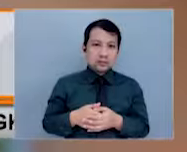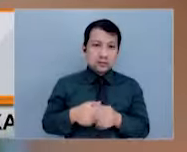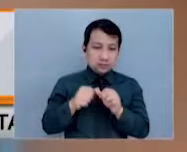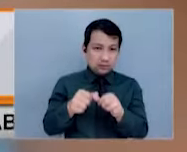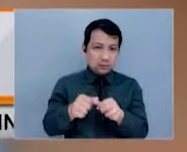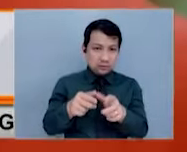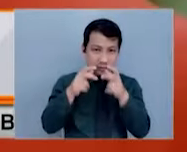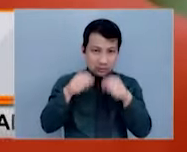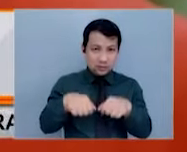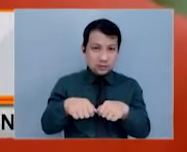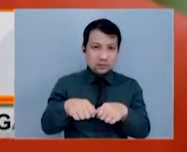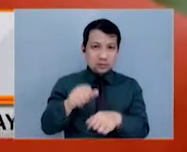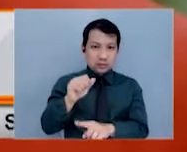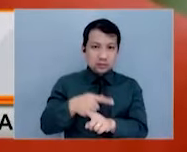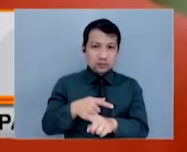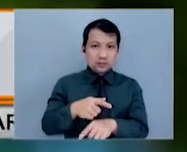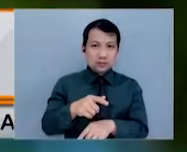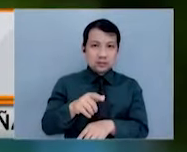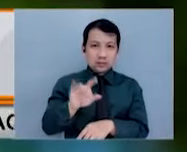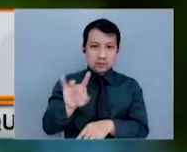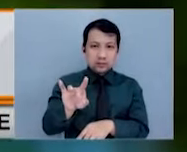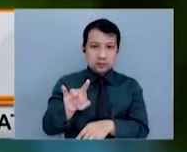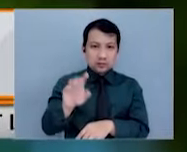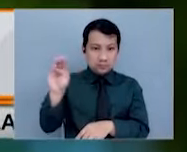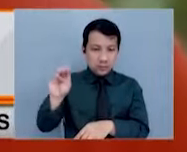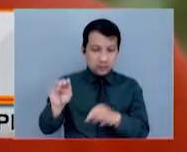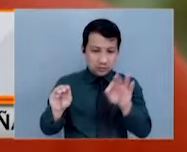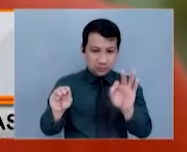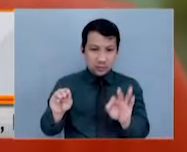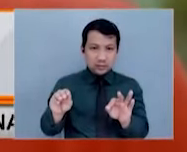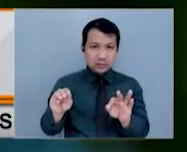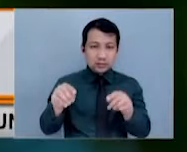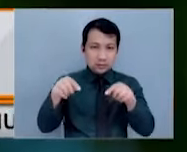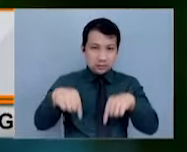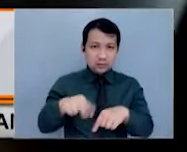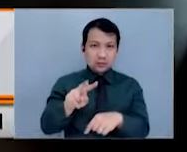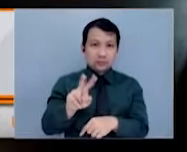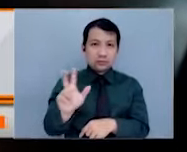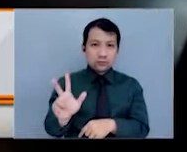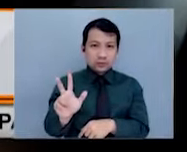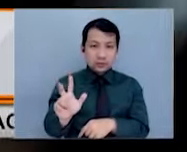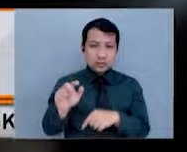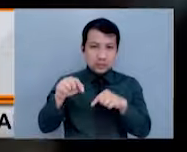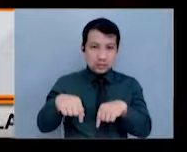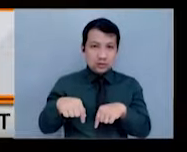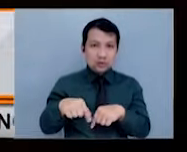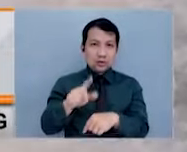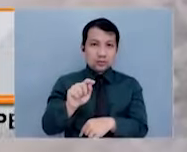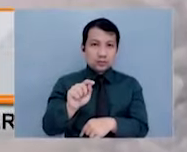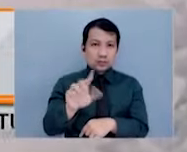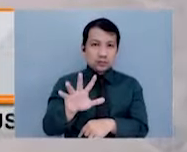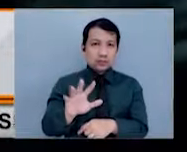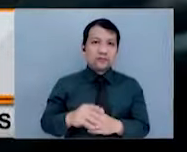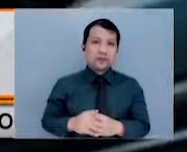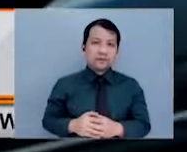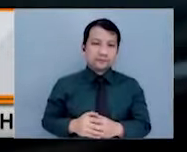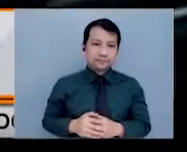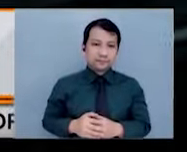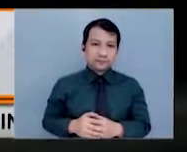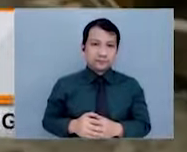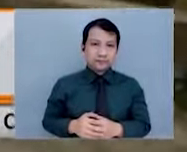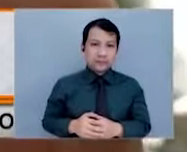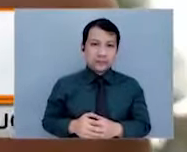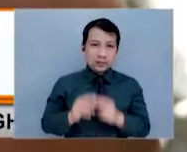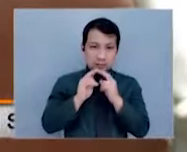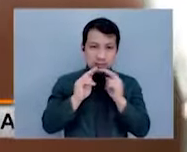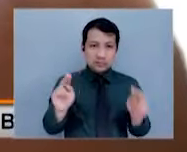yan simula April 8, Lunes hanggang Biyernes, 2:30 p.m. dito sa TV5.